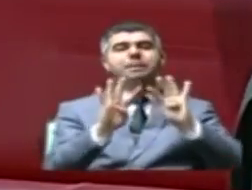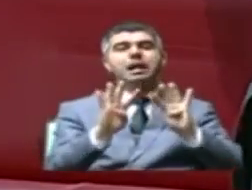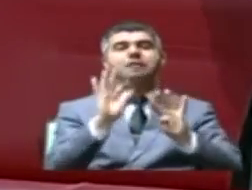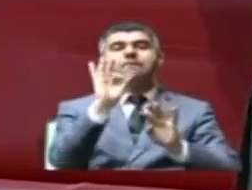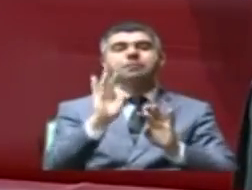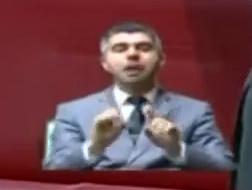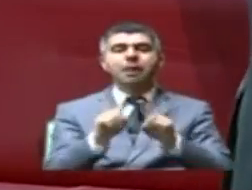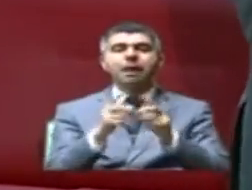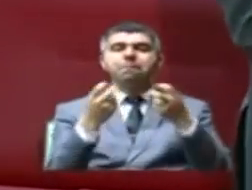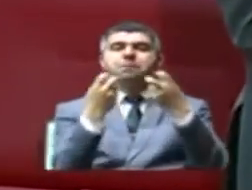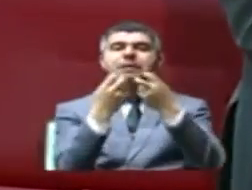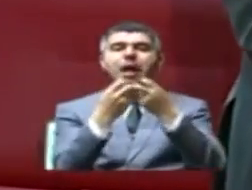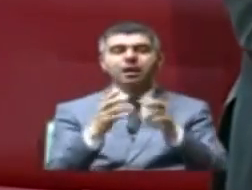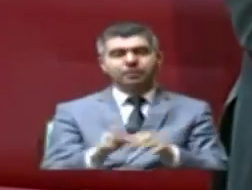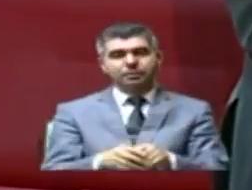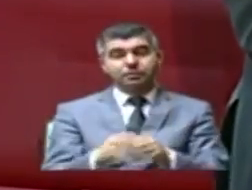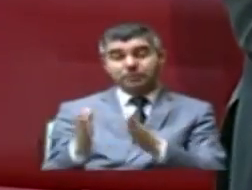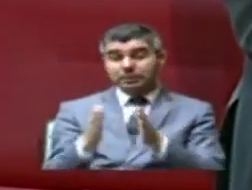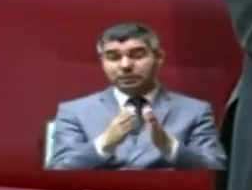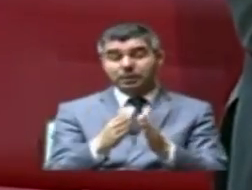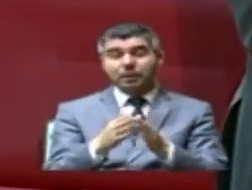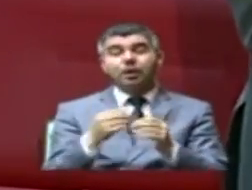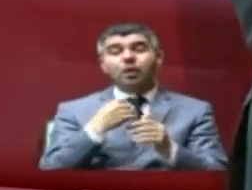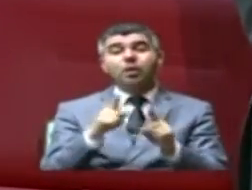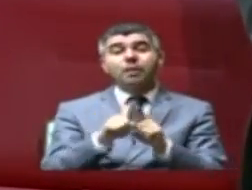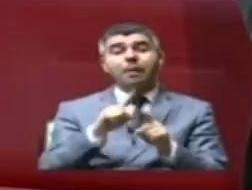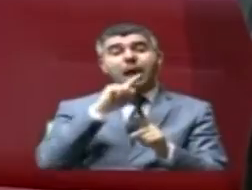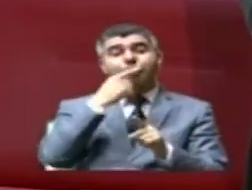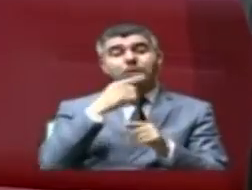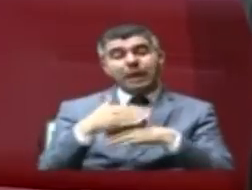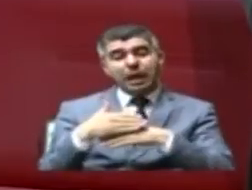كان نموذج، نجيك النموذج الاخر زاكوره كانت عندنا